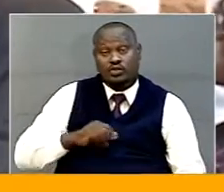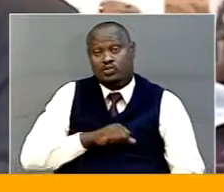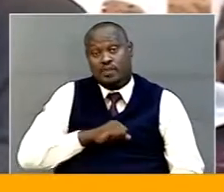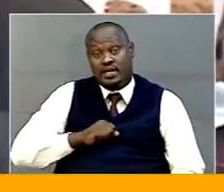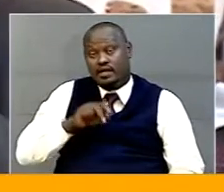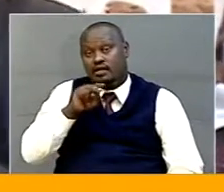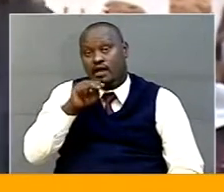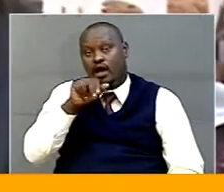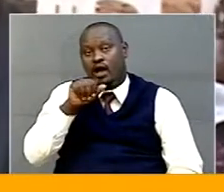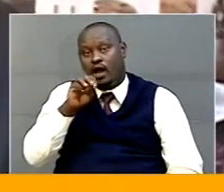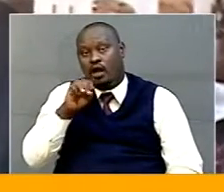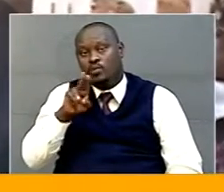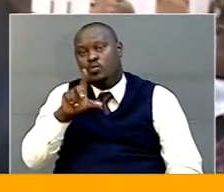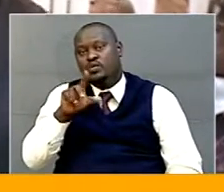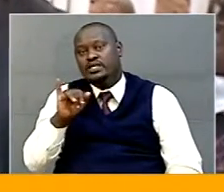ani wajotya